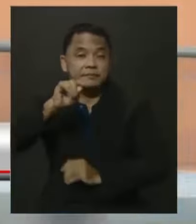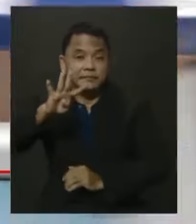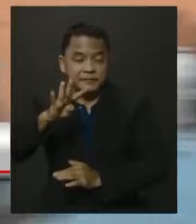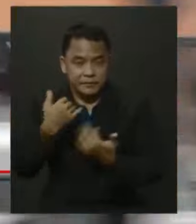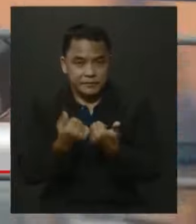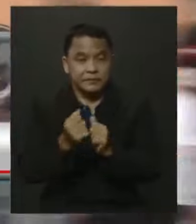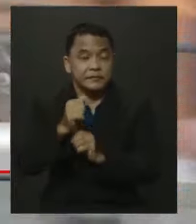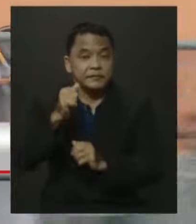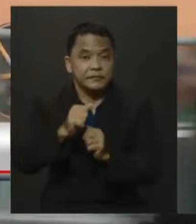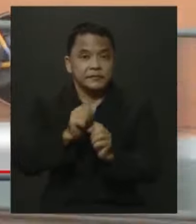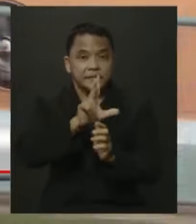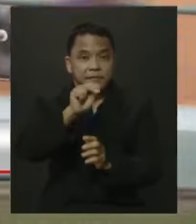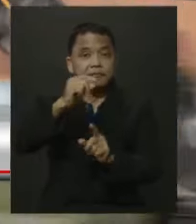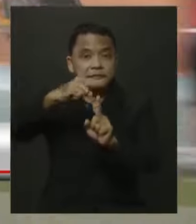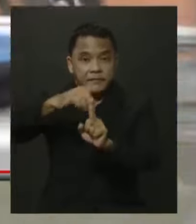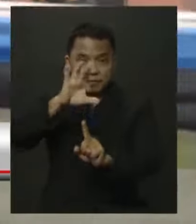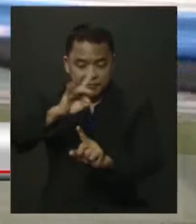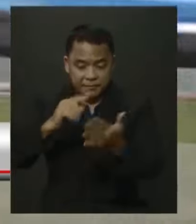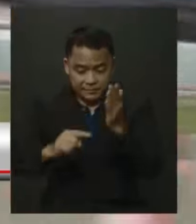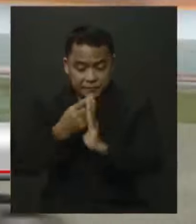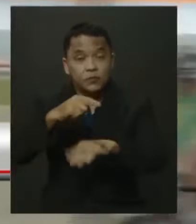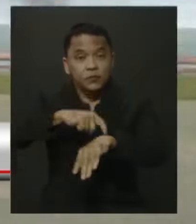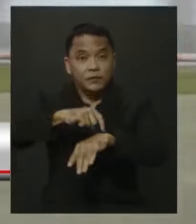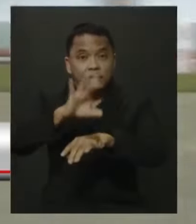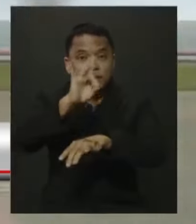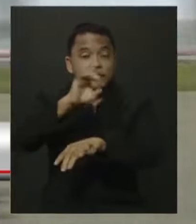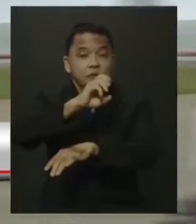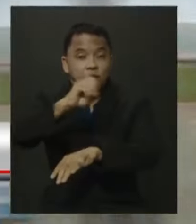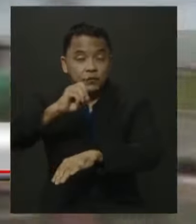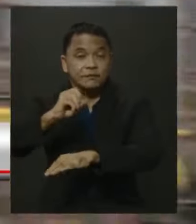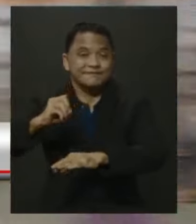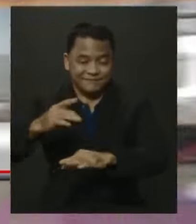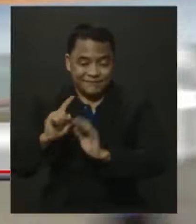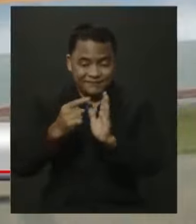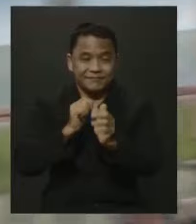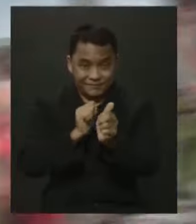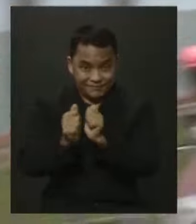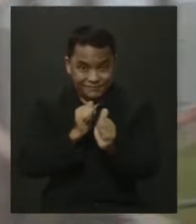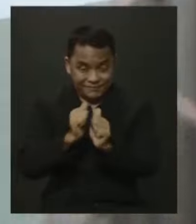ที่30สิงหาคมนะคะจะเริ่มตั้งแต่ 8 นาฬิกาที่ผ่านมาละก็